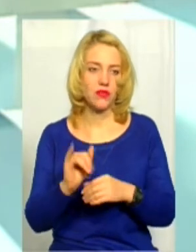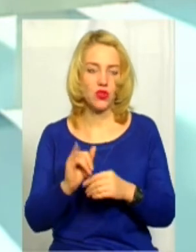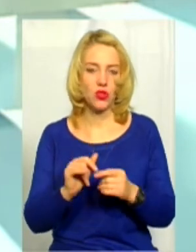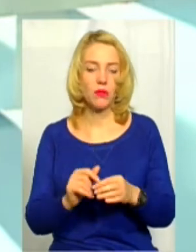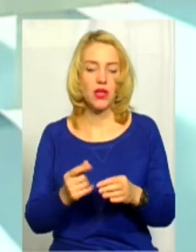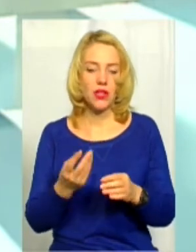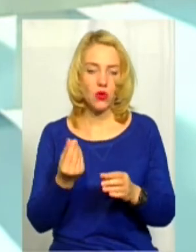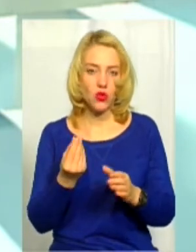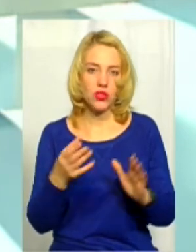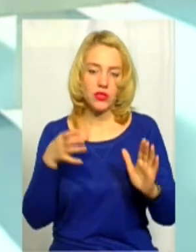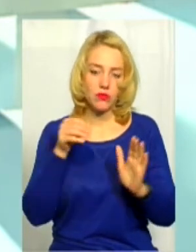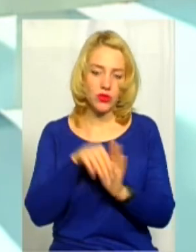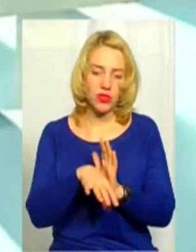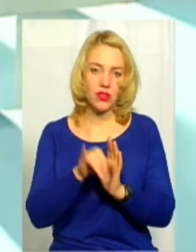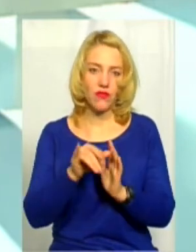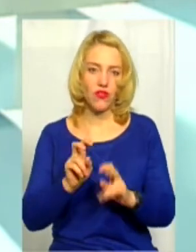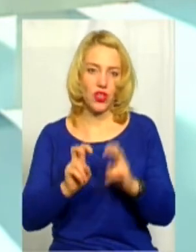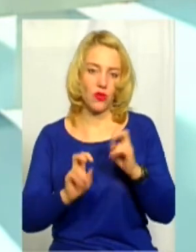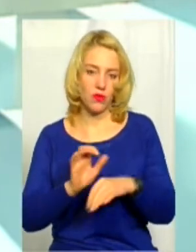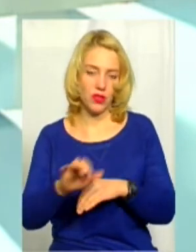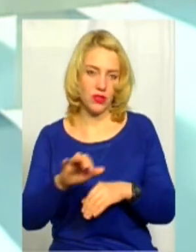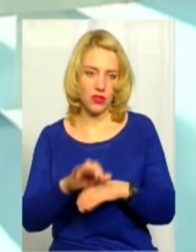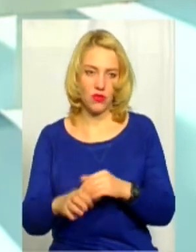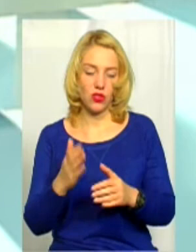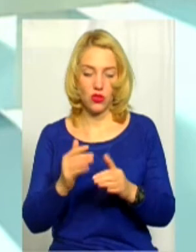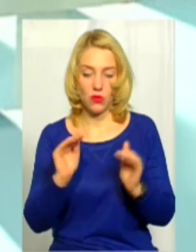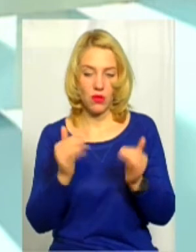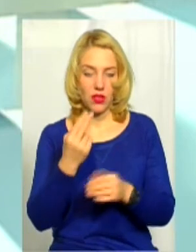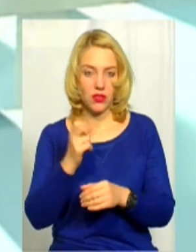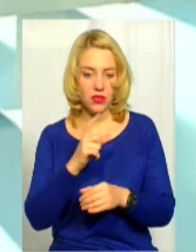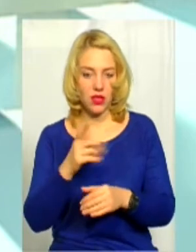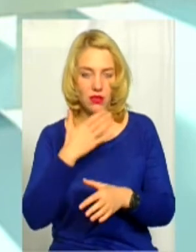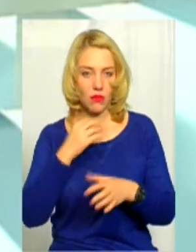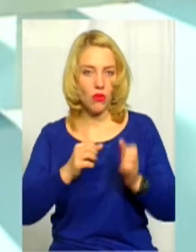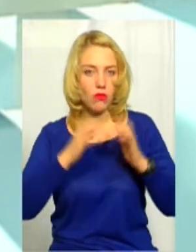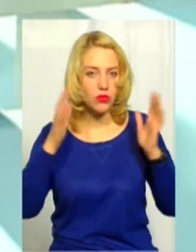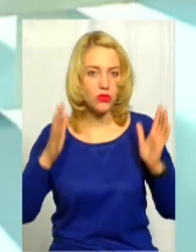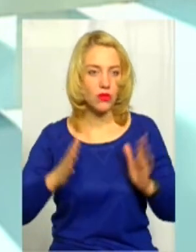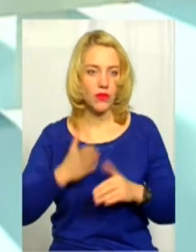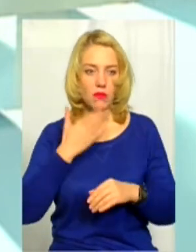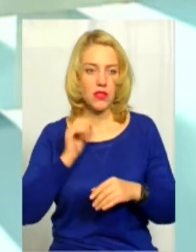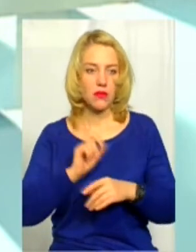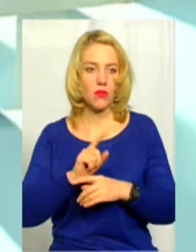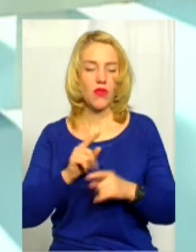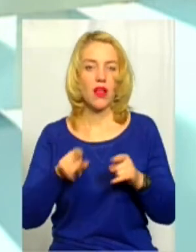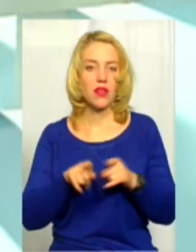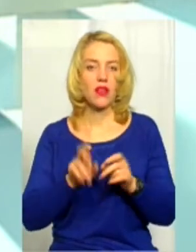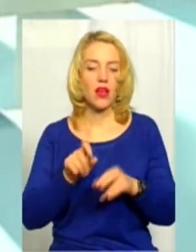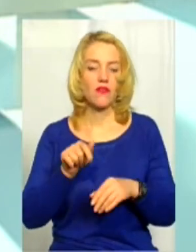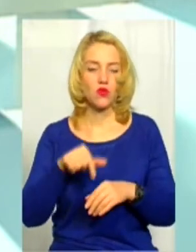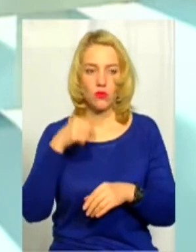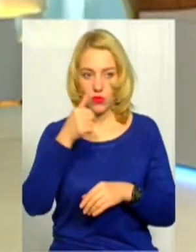розвиток виробництва, особливо якщо він маленький, в нього не об'ємне виробництво, немає замовлень. А ще так, як